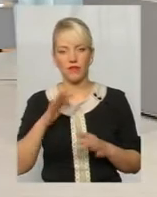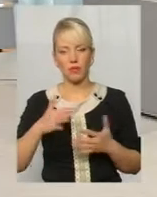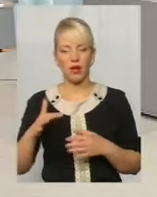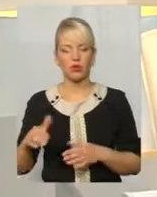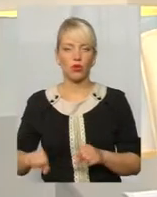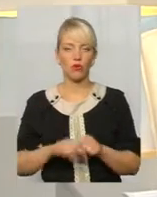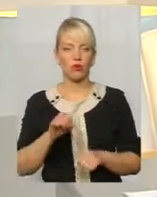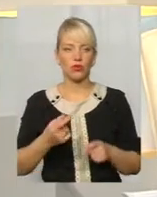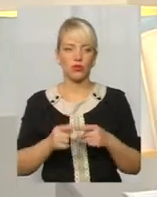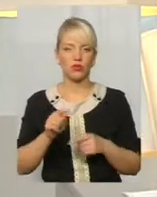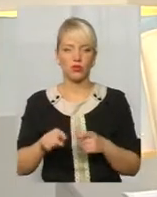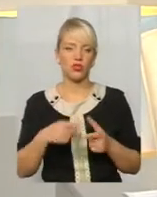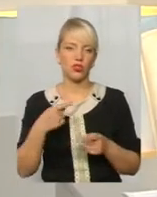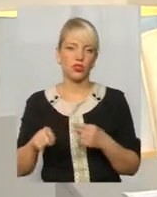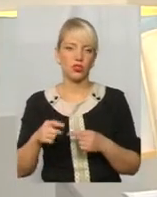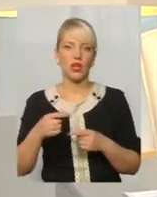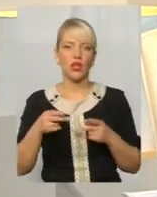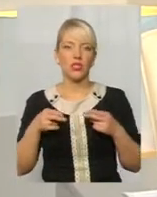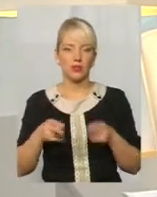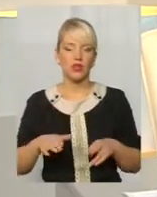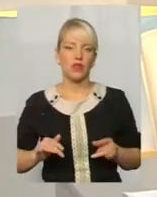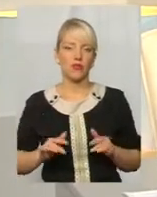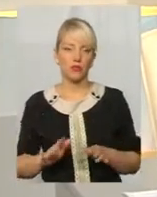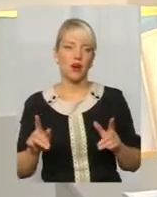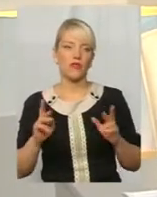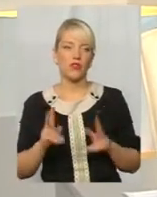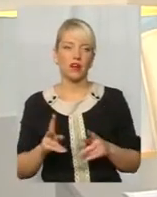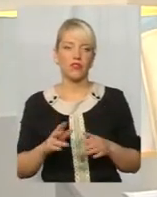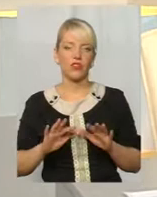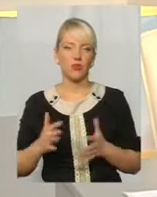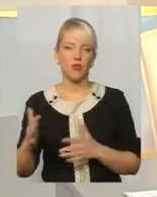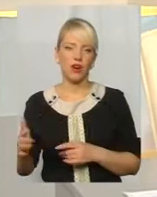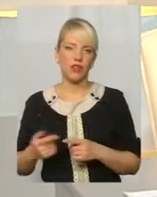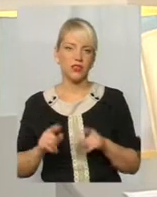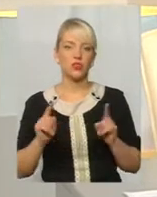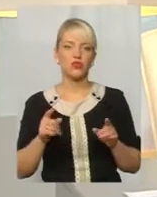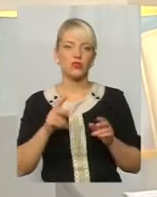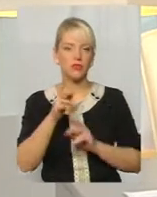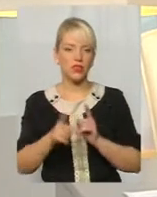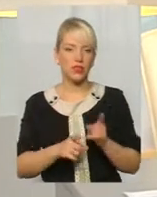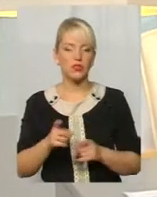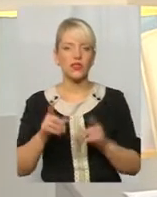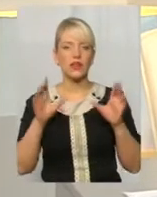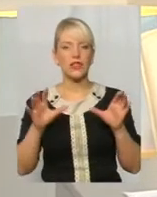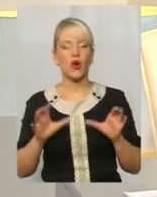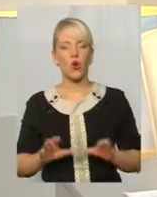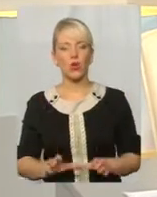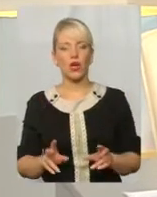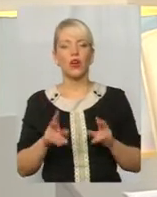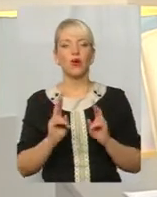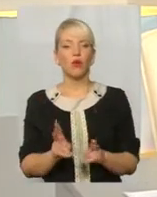порушення тієї чи іншої кримінальної справи. Яким чином відбувається, що змінилося в законодавстві? І